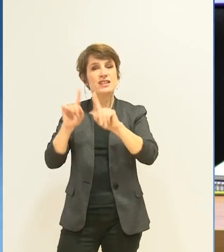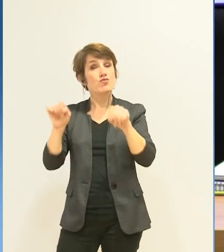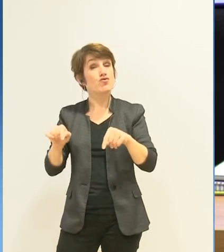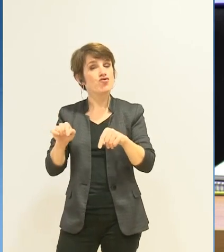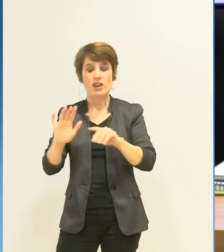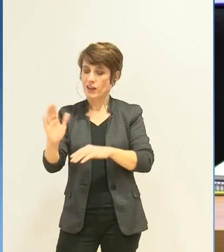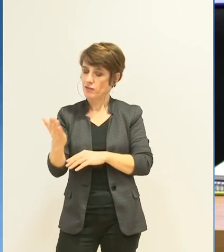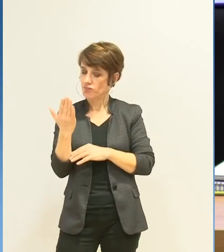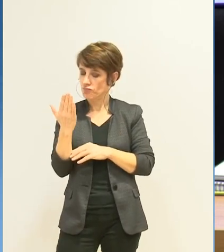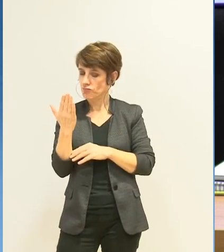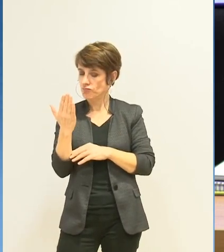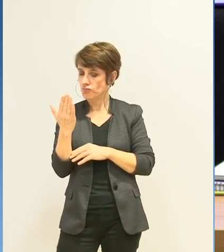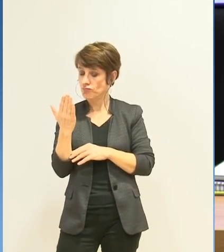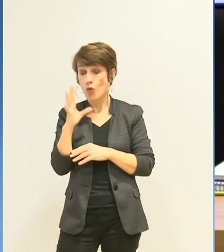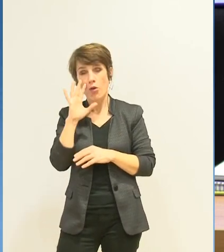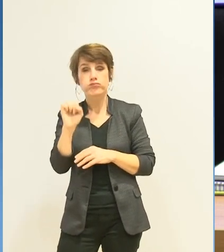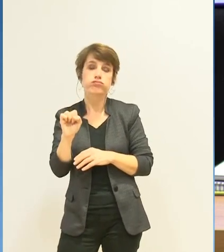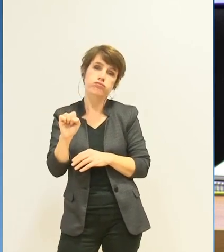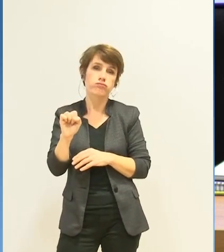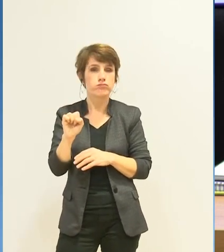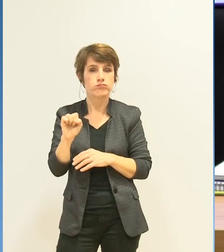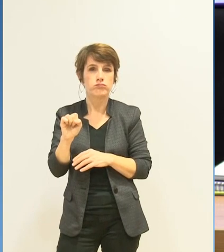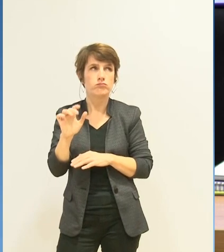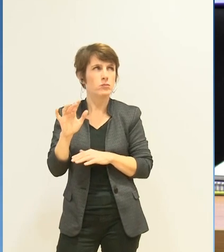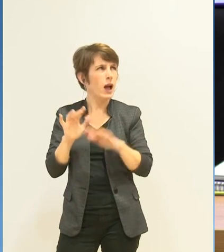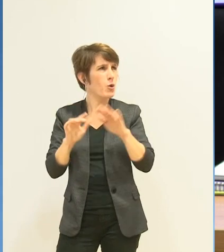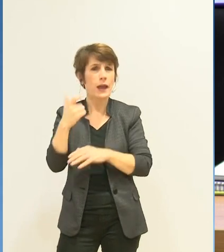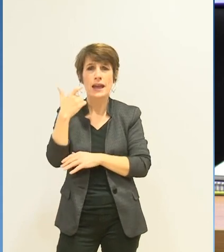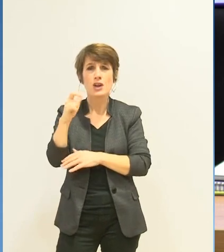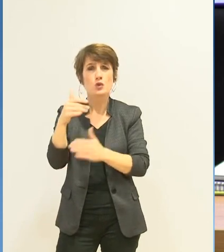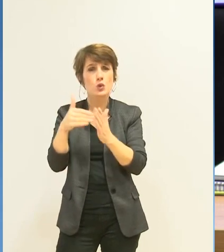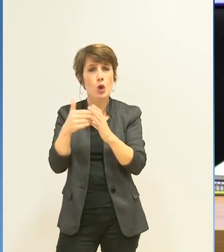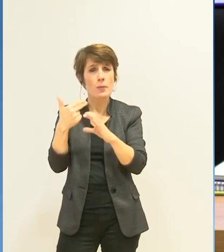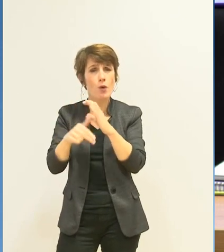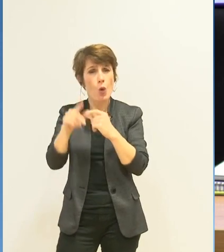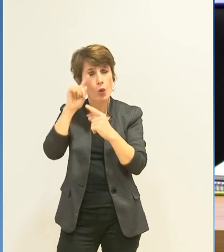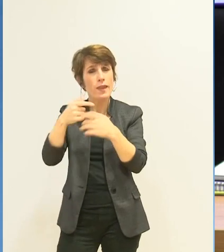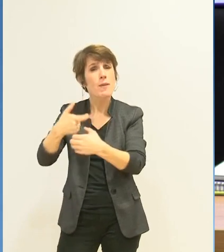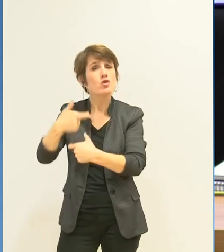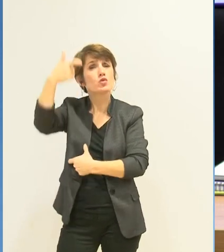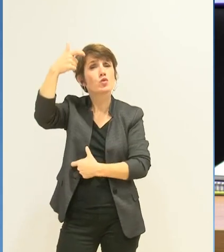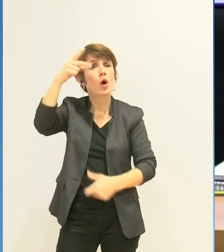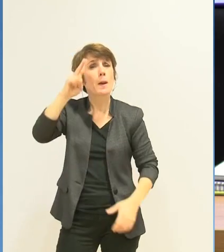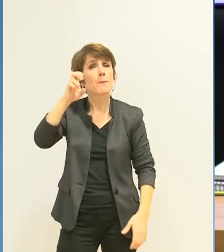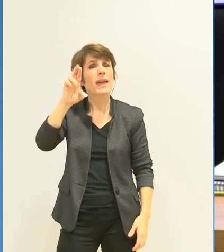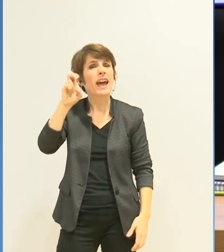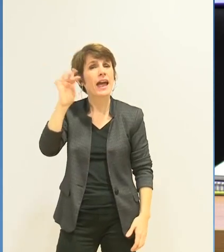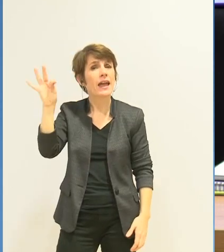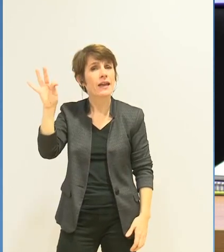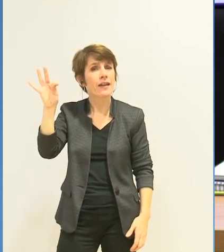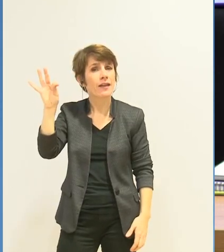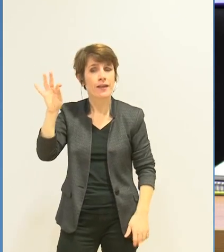deux cent mille euros je crois sur la tour perret la tour perret c'est sans doute